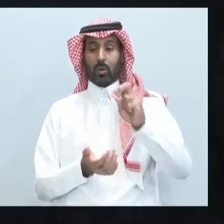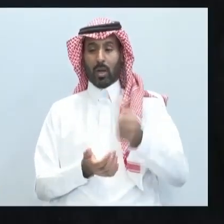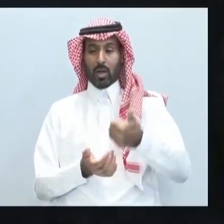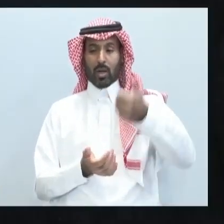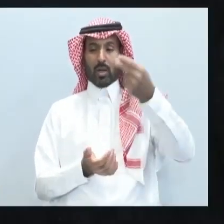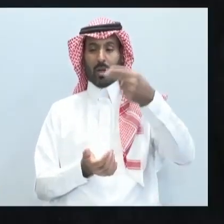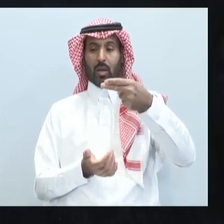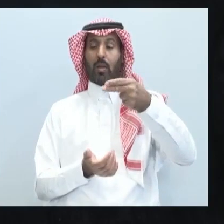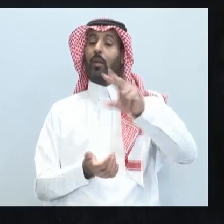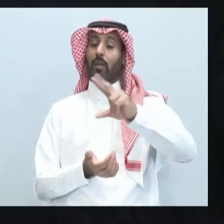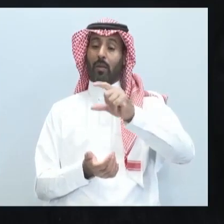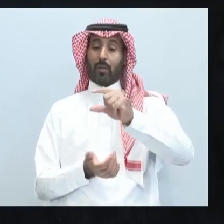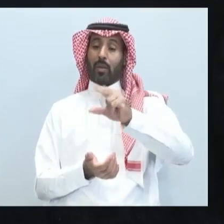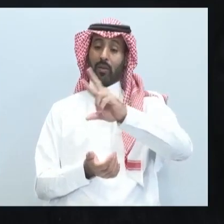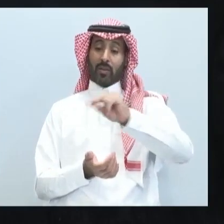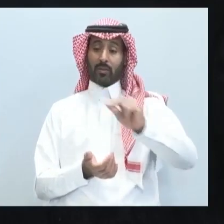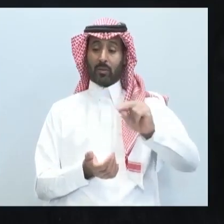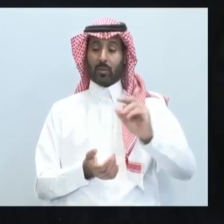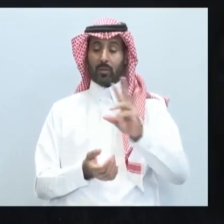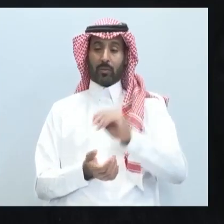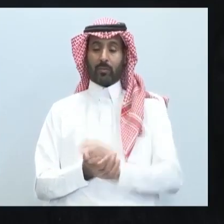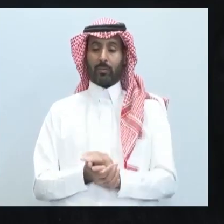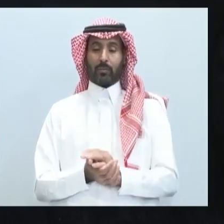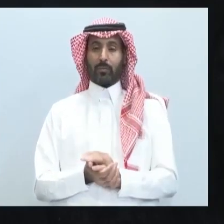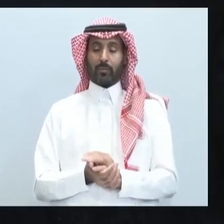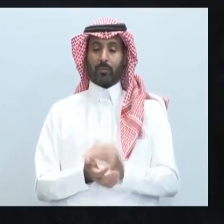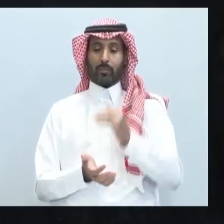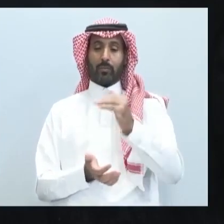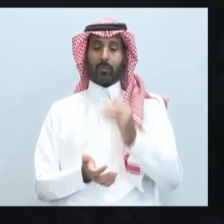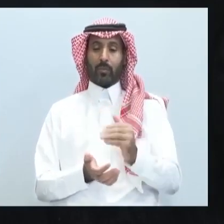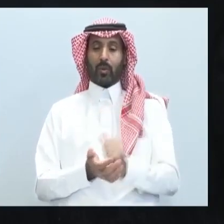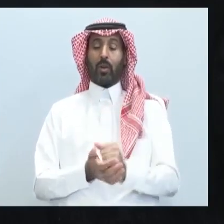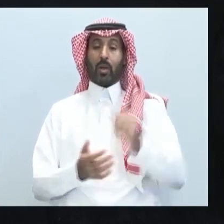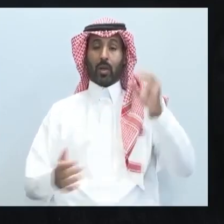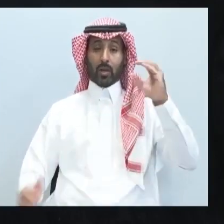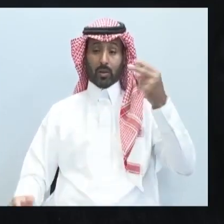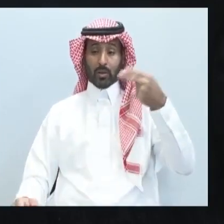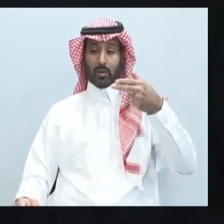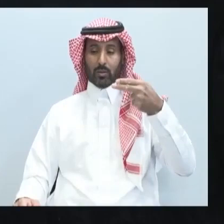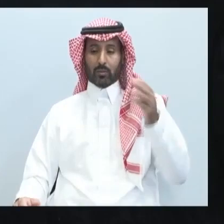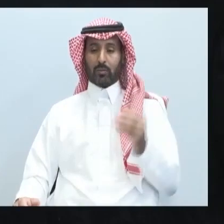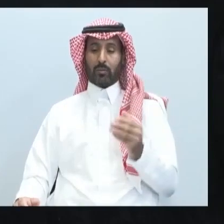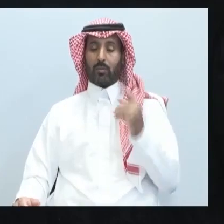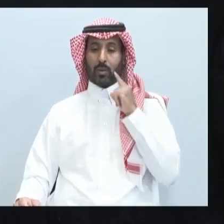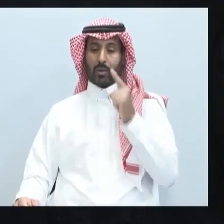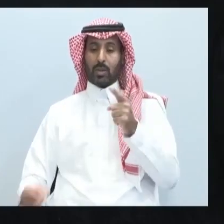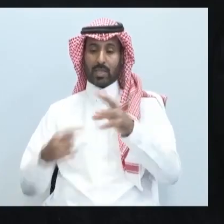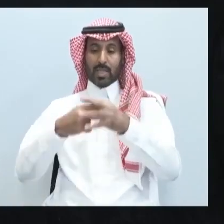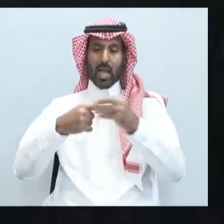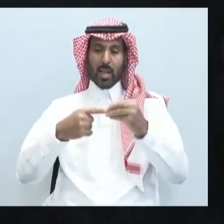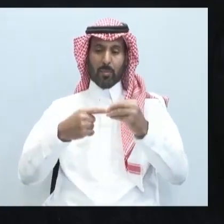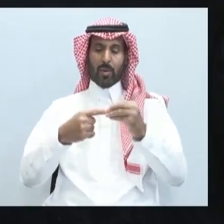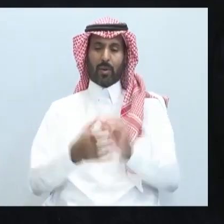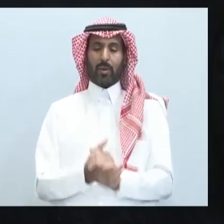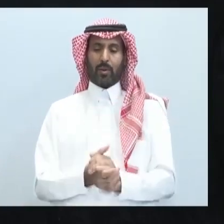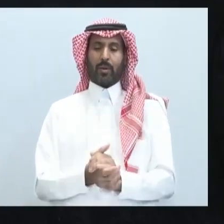في نفس الوقت حمض وفي نفس الوقت قاعده لاحظ ان عندي هنا هيدروجين ايون هيدروجين وكذلك شحنه سالبه